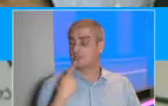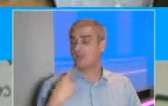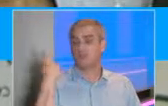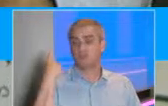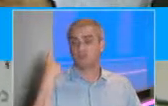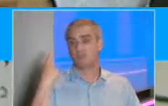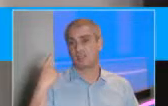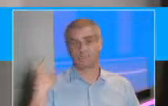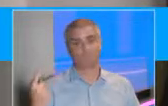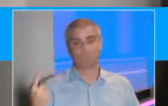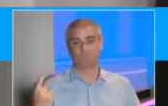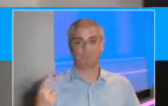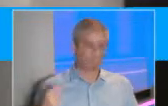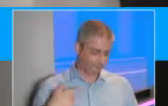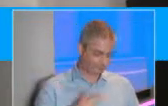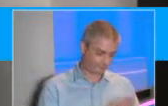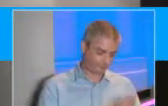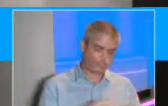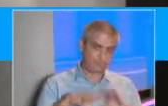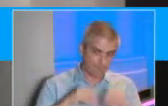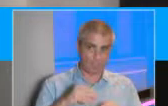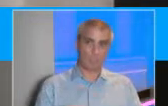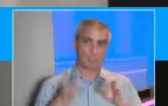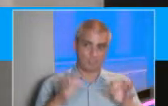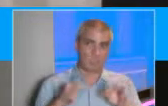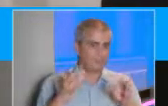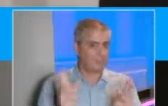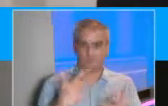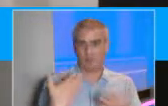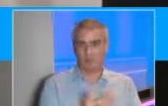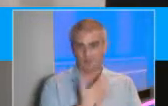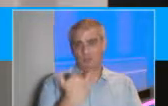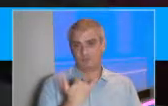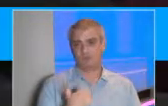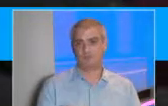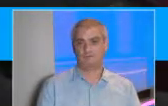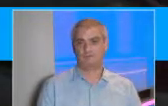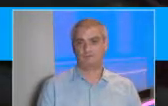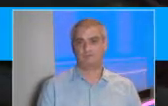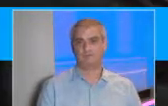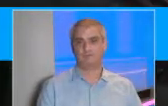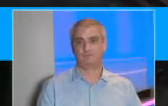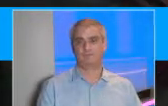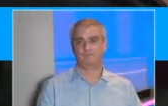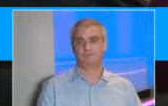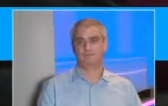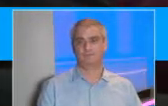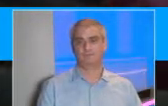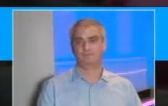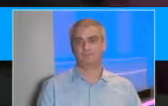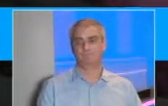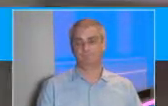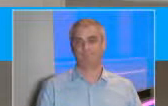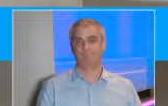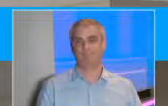שנה, ובגלל שהיו כל פעם מערכות בחירות אי אפשר היה לחדש אותו, ועכשיו גם בקורונה, אז זה בכלל עושה להם לא מעט צרות,